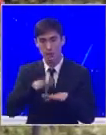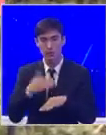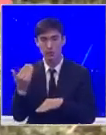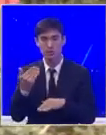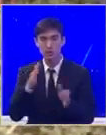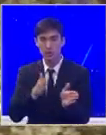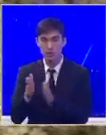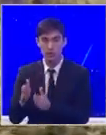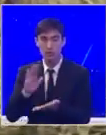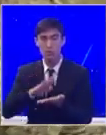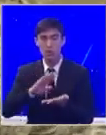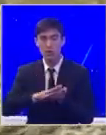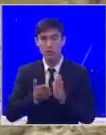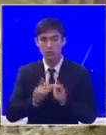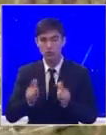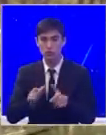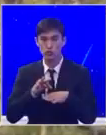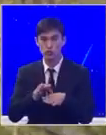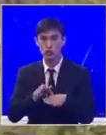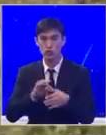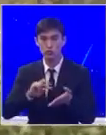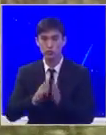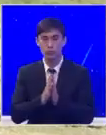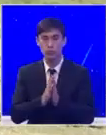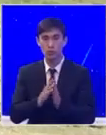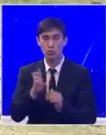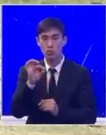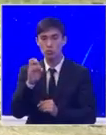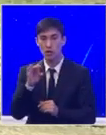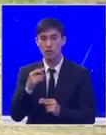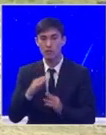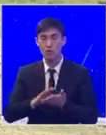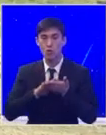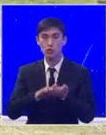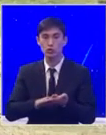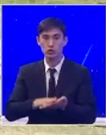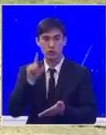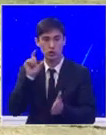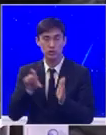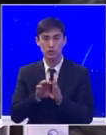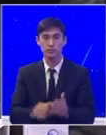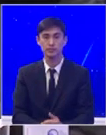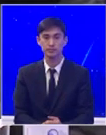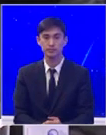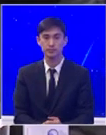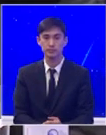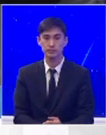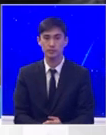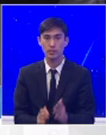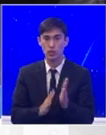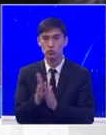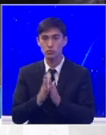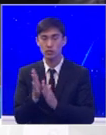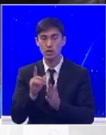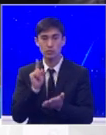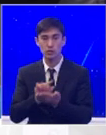тарапынан реттеп, келіссөз жүргізілсе деп жолға қойылуын сұрады. Қанат Бозымбаев өтініштеріне құлақ асты. Шөппен сырыны қамтамасыз ету